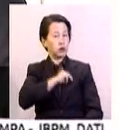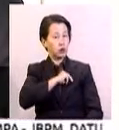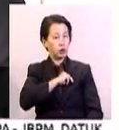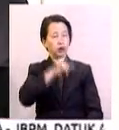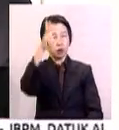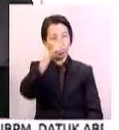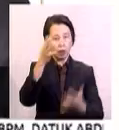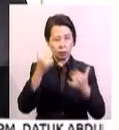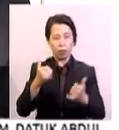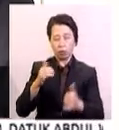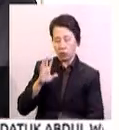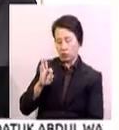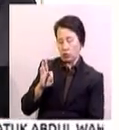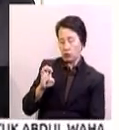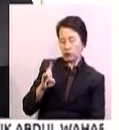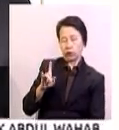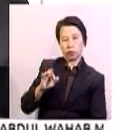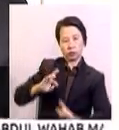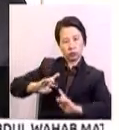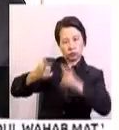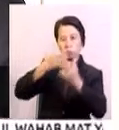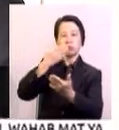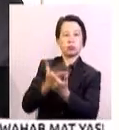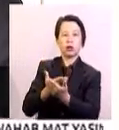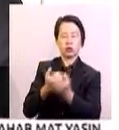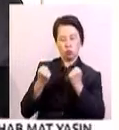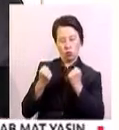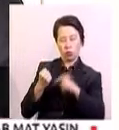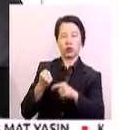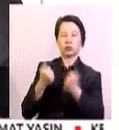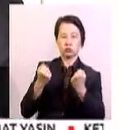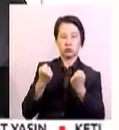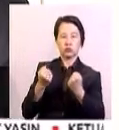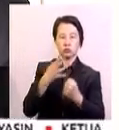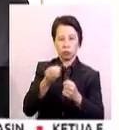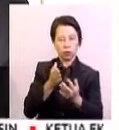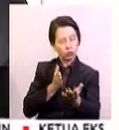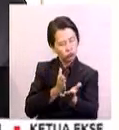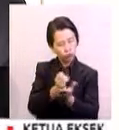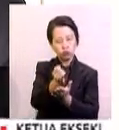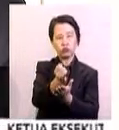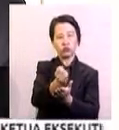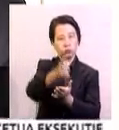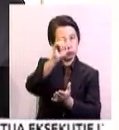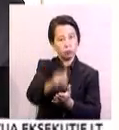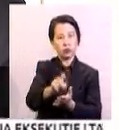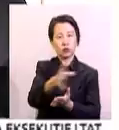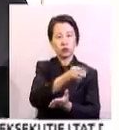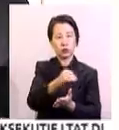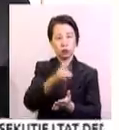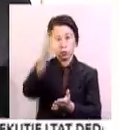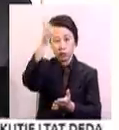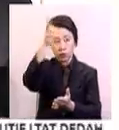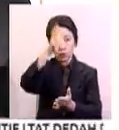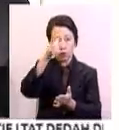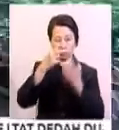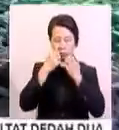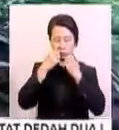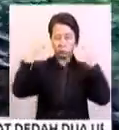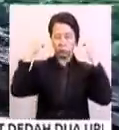Felda beroperasi dengan lebih stabil, dengan lebih transparent, dengan governance yang lebih